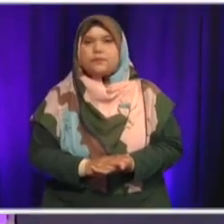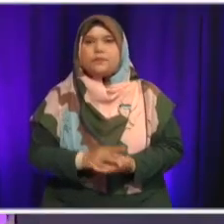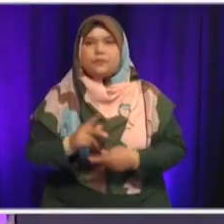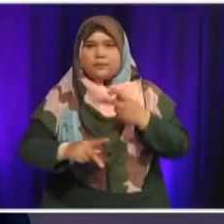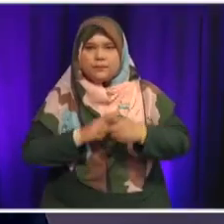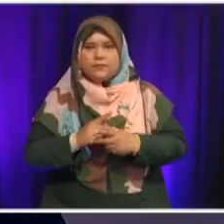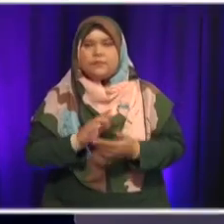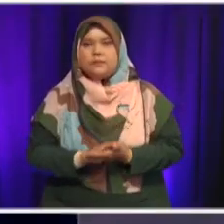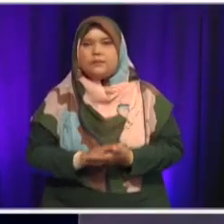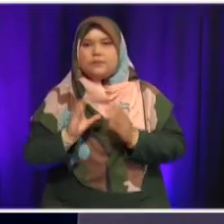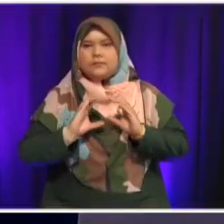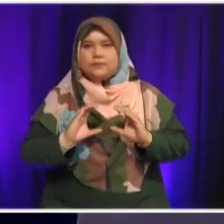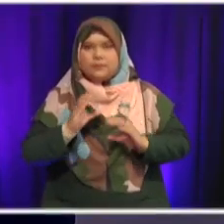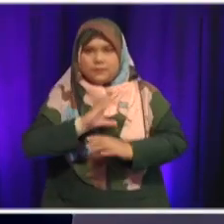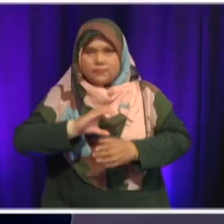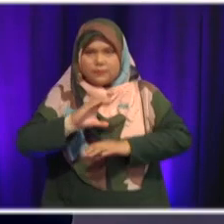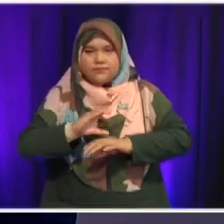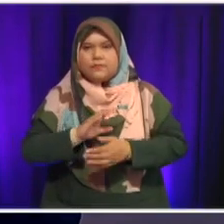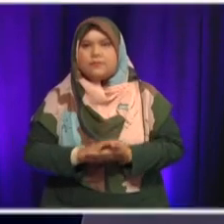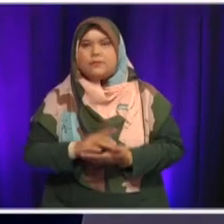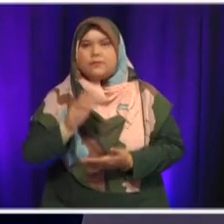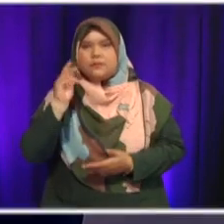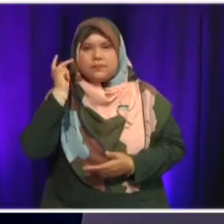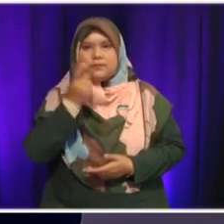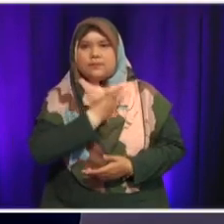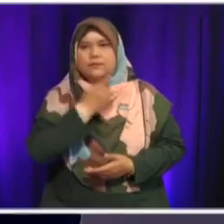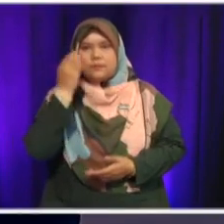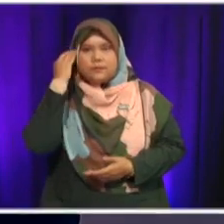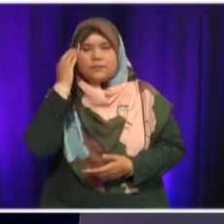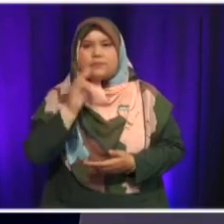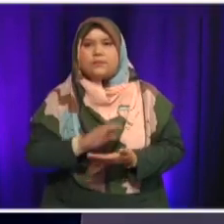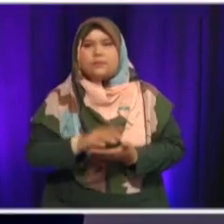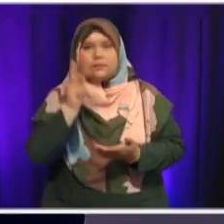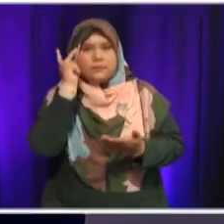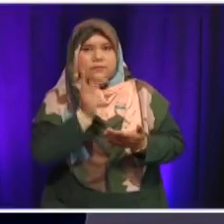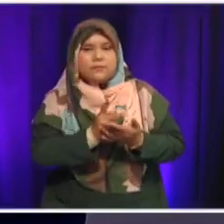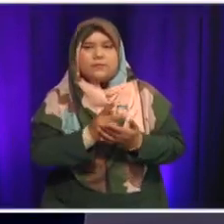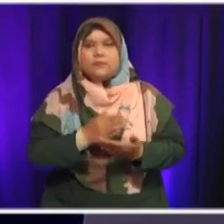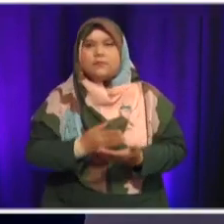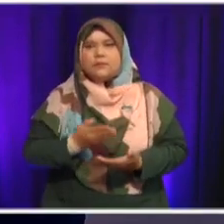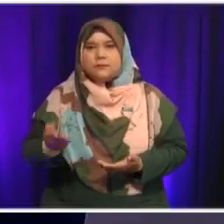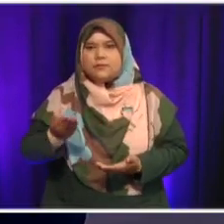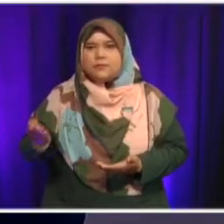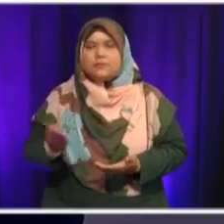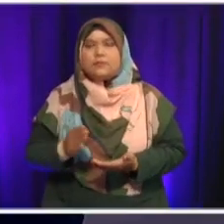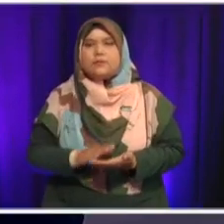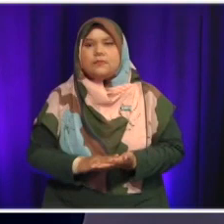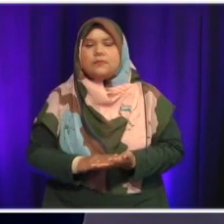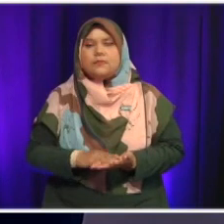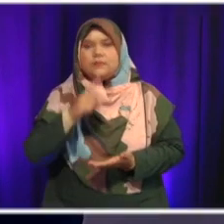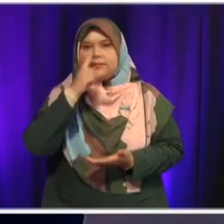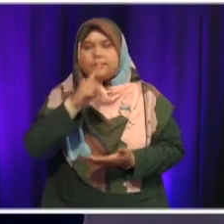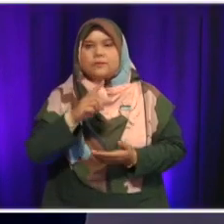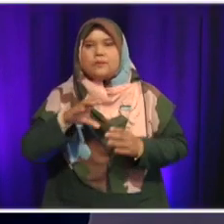kita mestilah mengetahui bahwa kita mesti tahu menghindari bahan mentah yang akan digunakan sepanjang